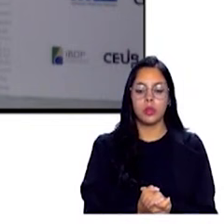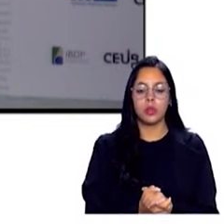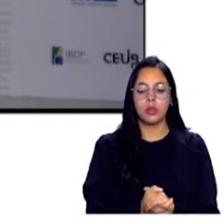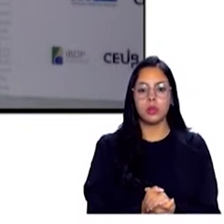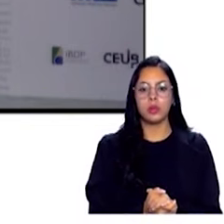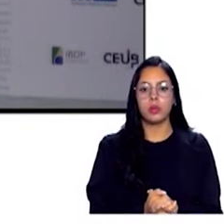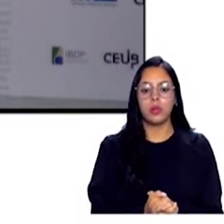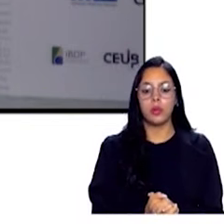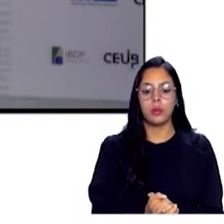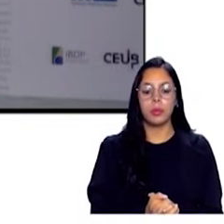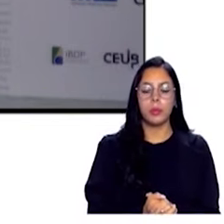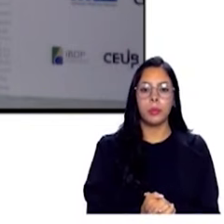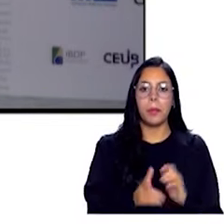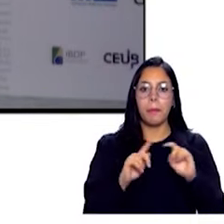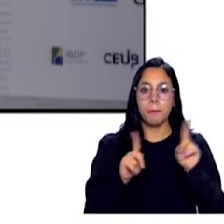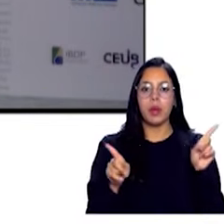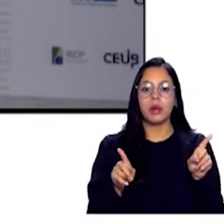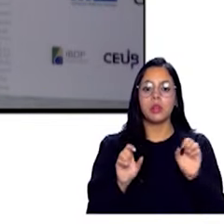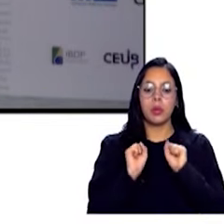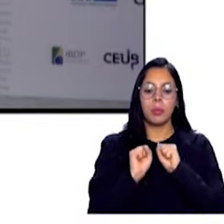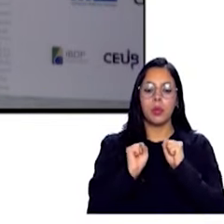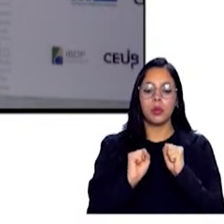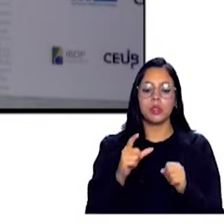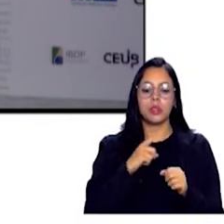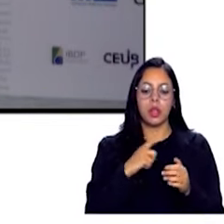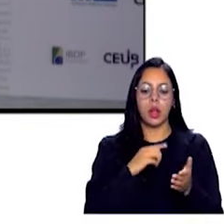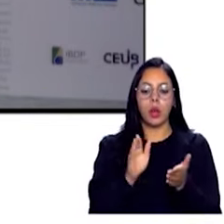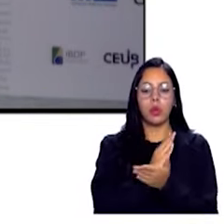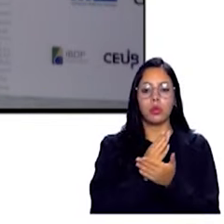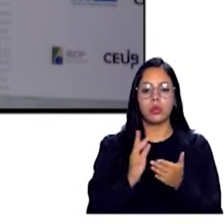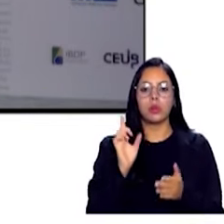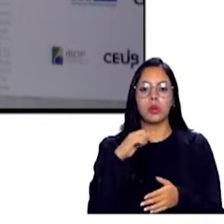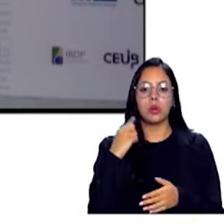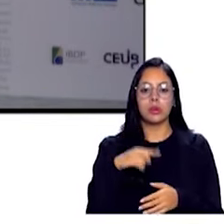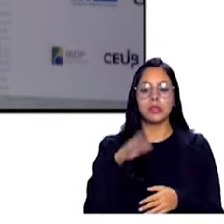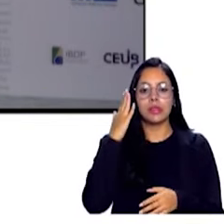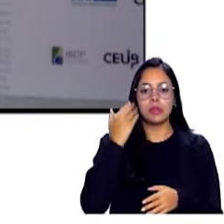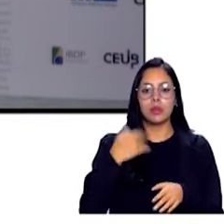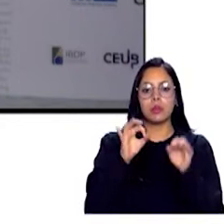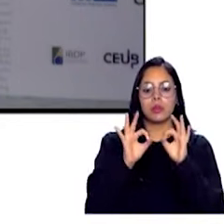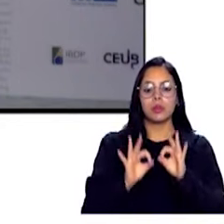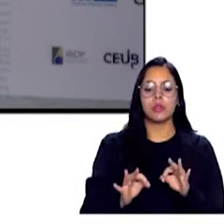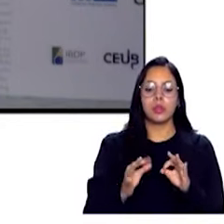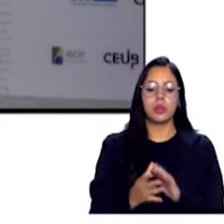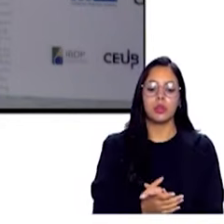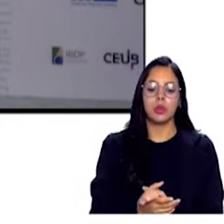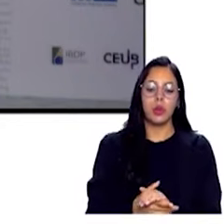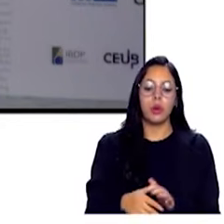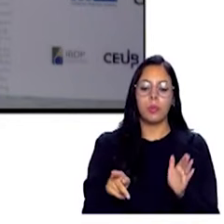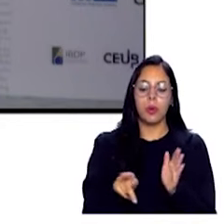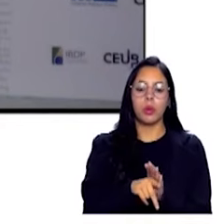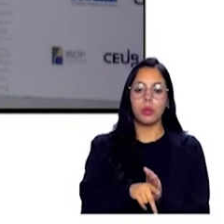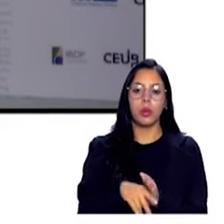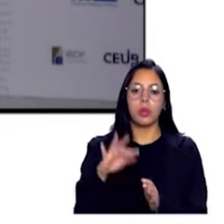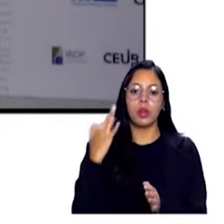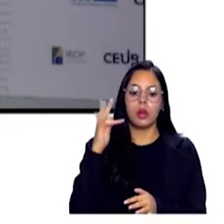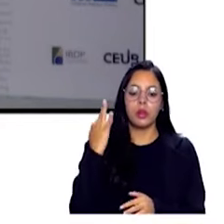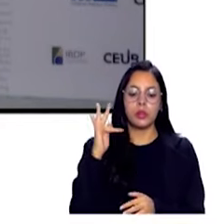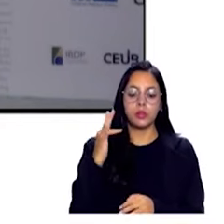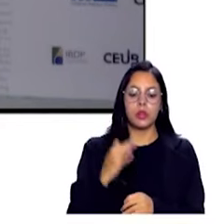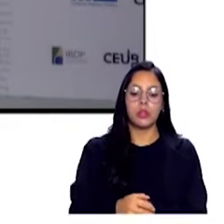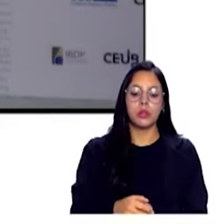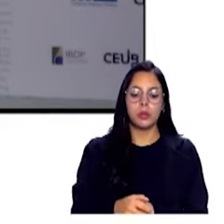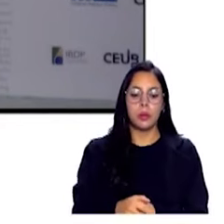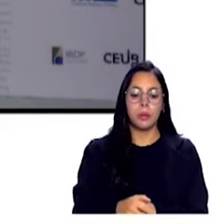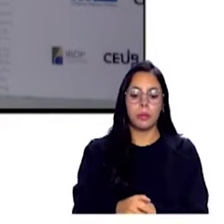spécialisés tout de même c'est une spécificité française Il n'existe je crois dans Le Monde que trois pays